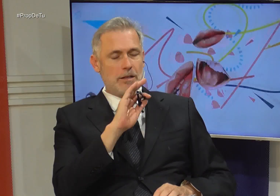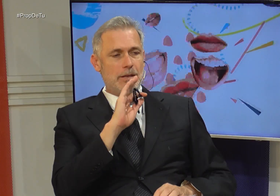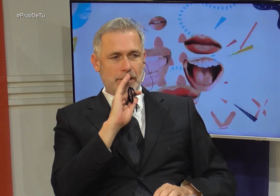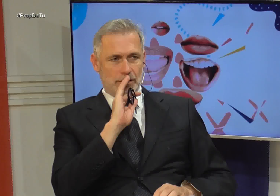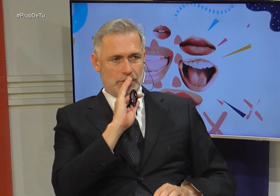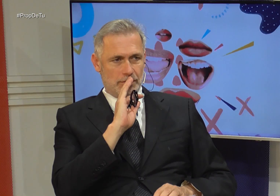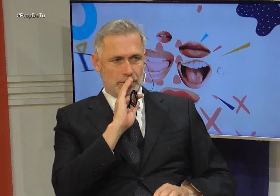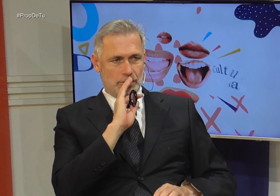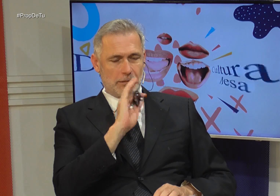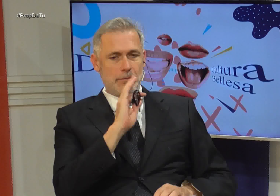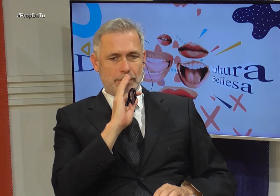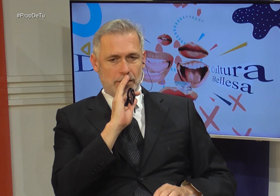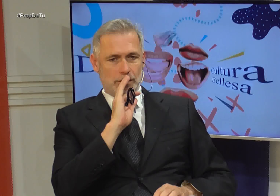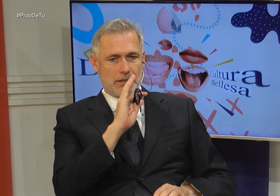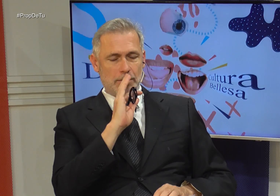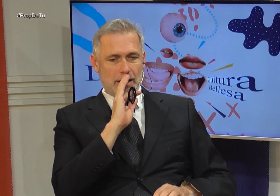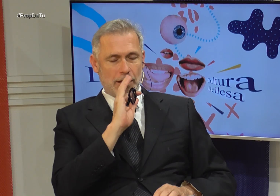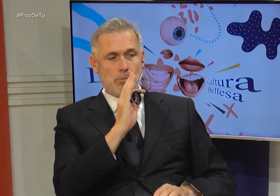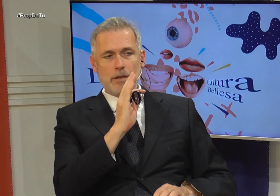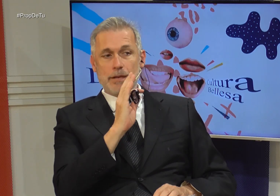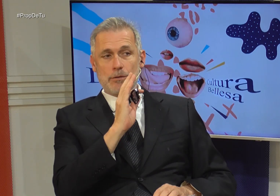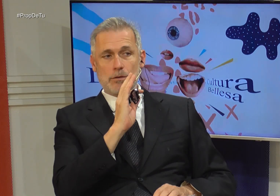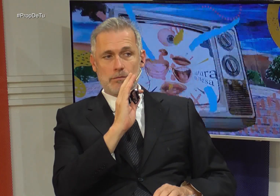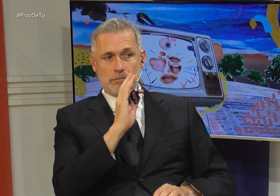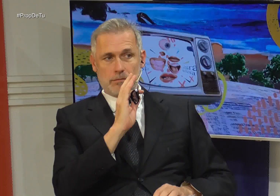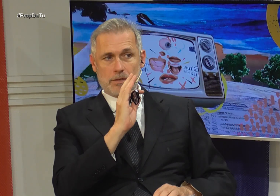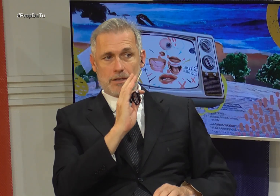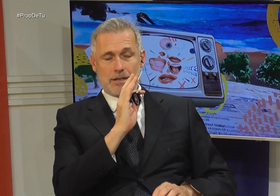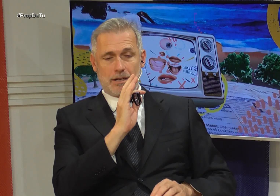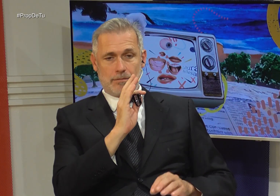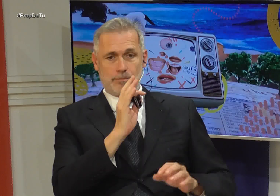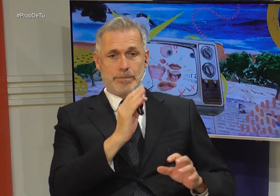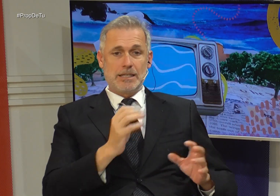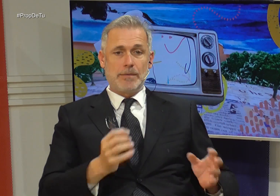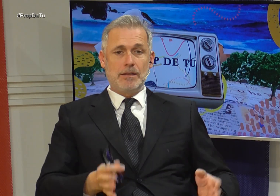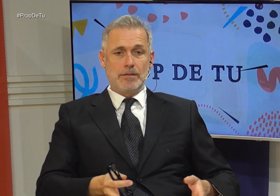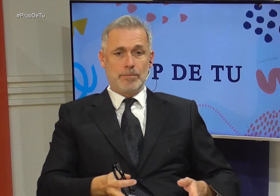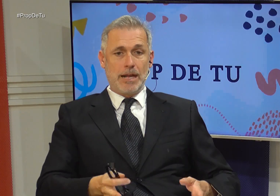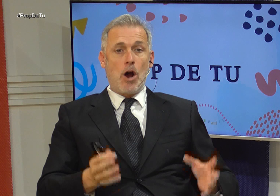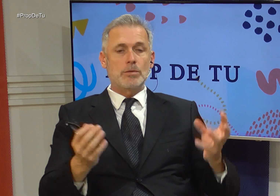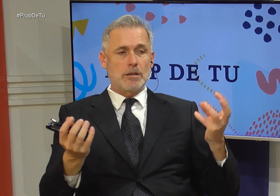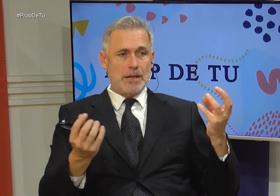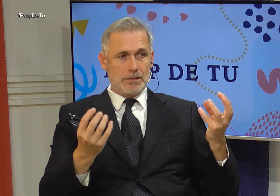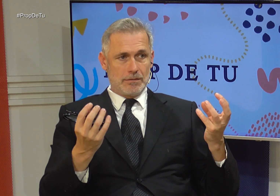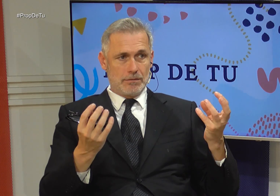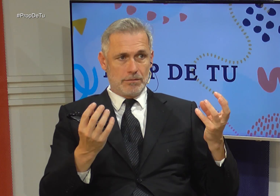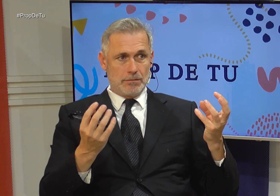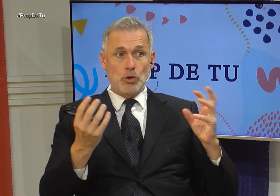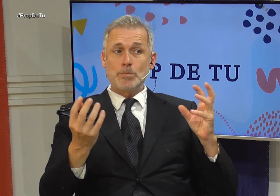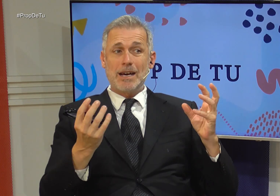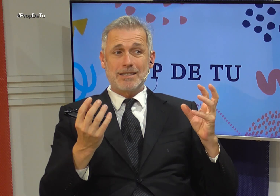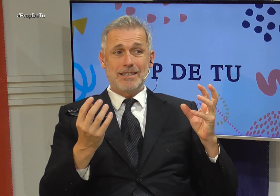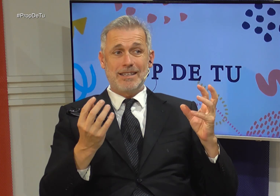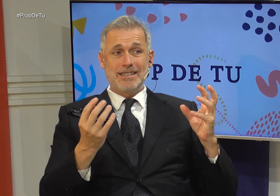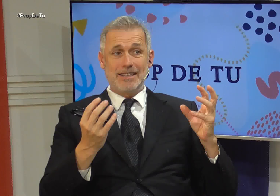jo, el tema del verificador, Víctor, el tema del verificador, estem parlant que un verificador està precisament per a observar